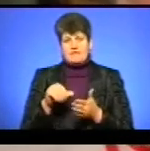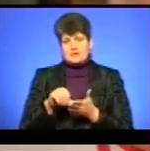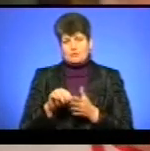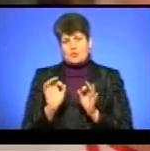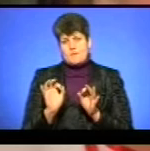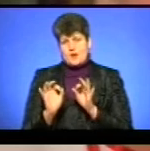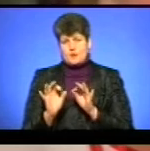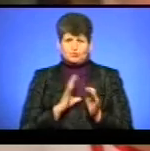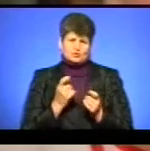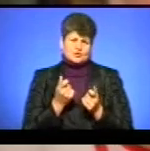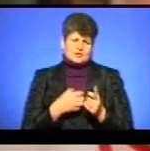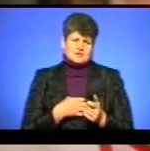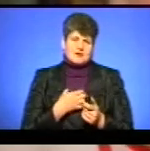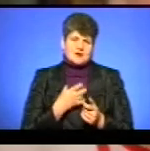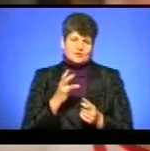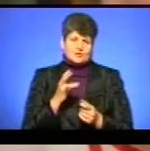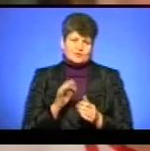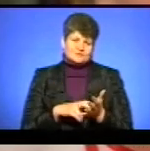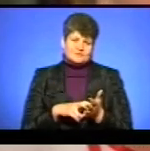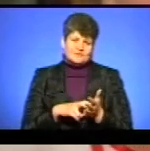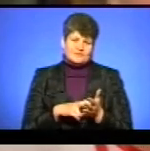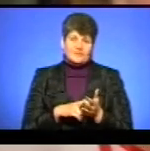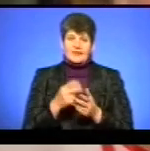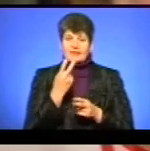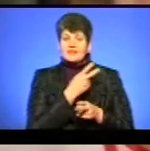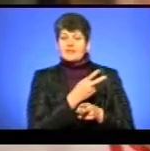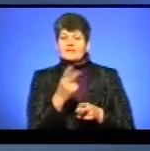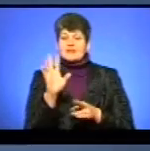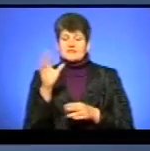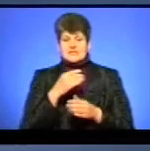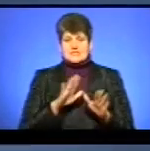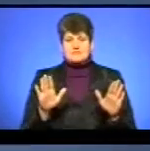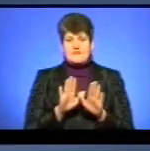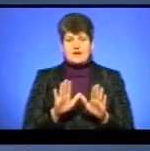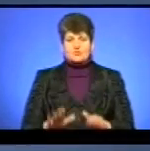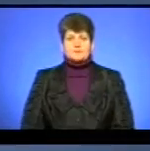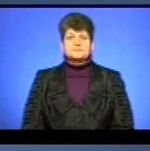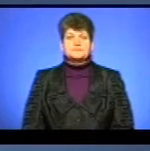страшно подивитися, чи всі як співають.